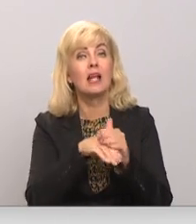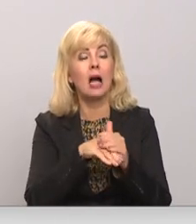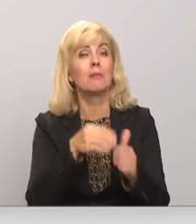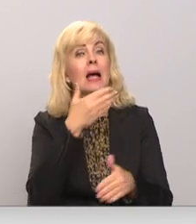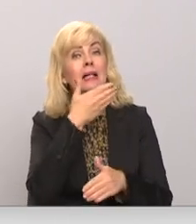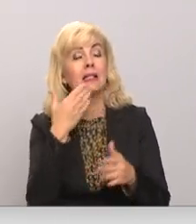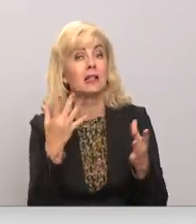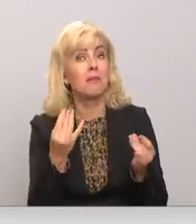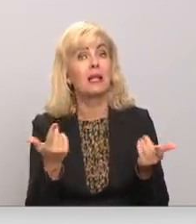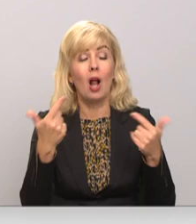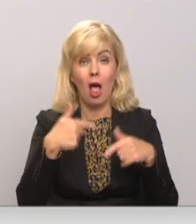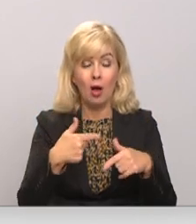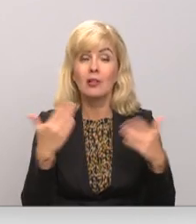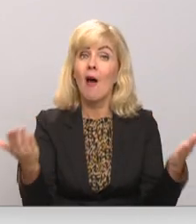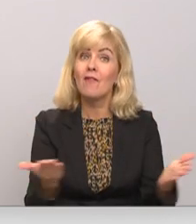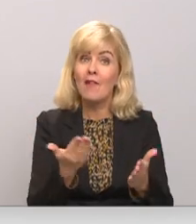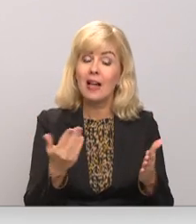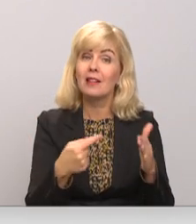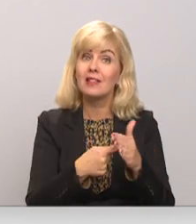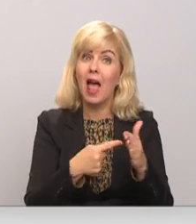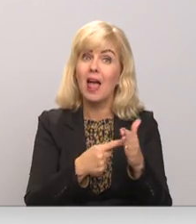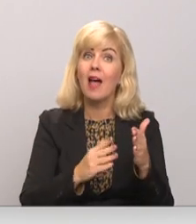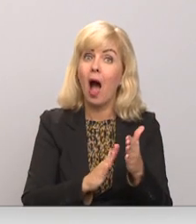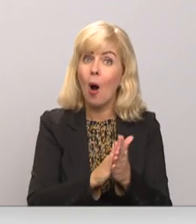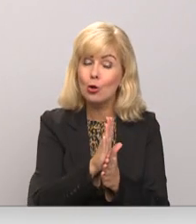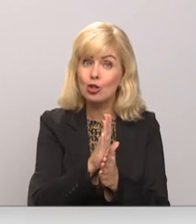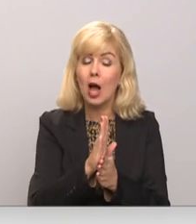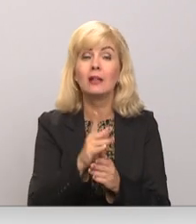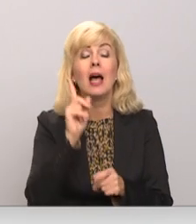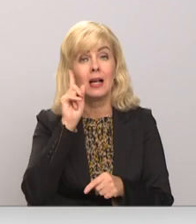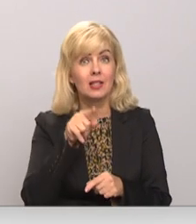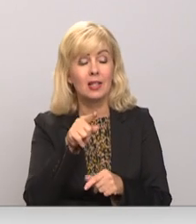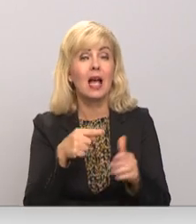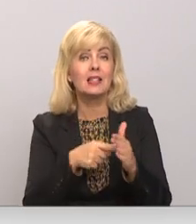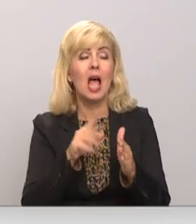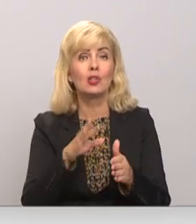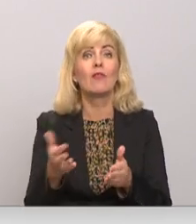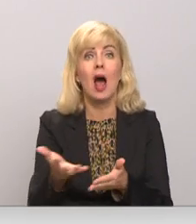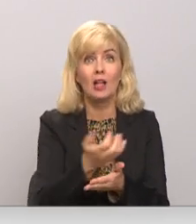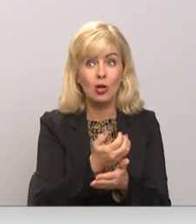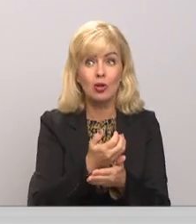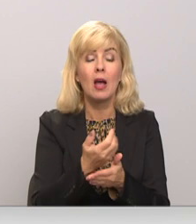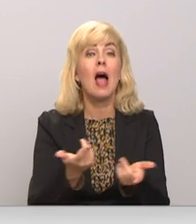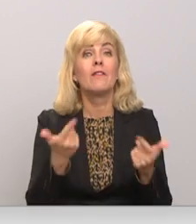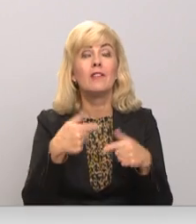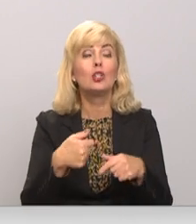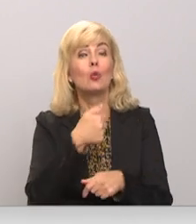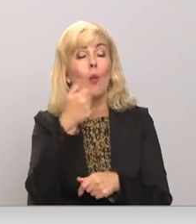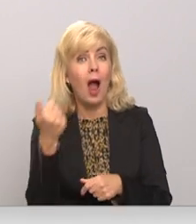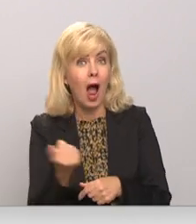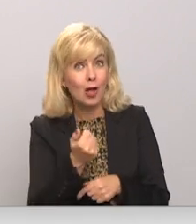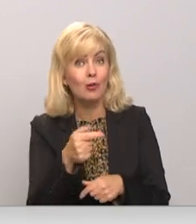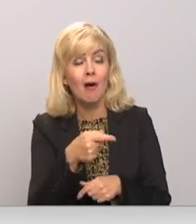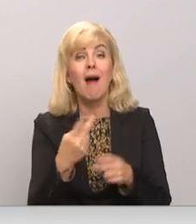mitrs laiks, kas noteikti veicina sēņu augšanu. Zinātājs jau var sēnes lasīt, var teikt, visu cauru gadu. Ja mēs runājam par